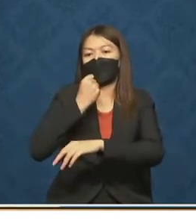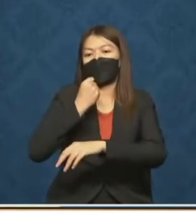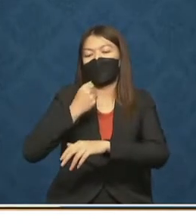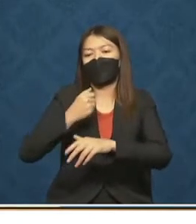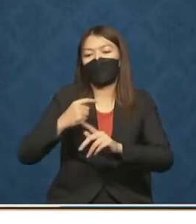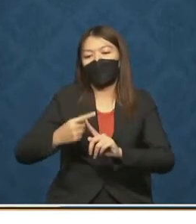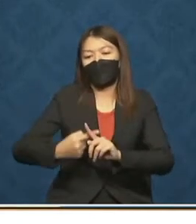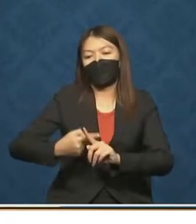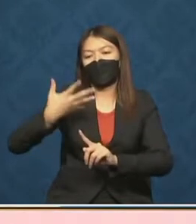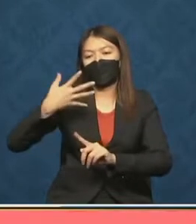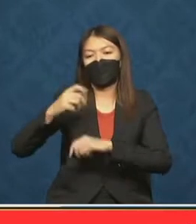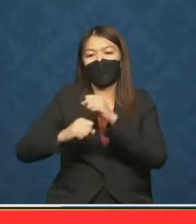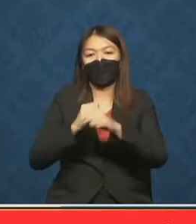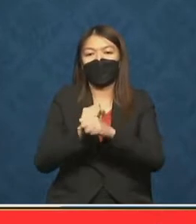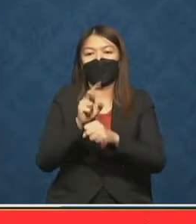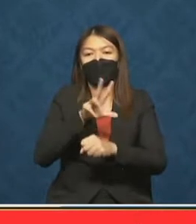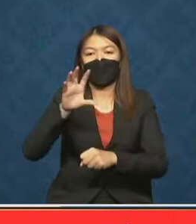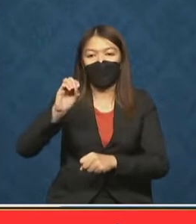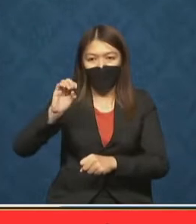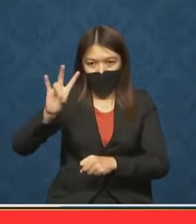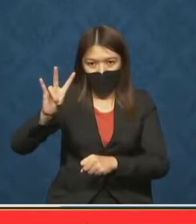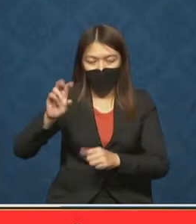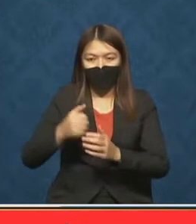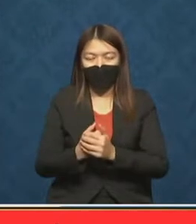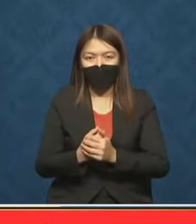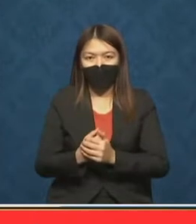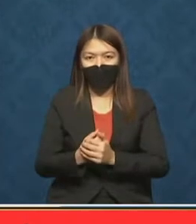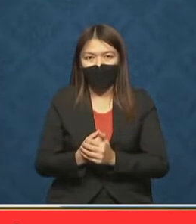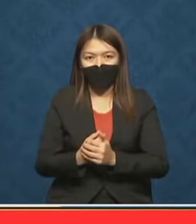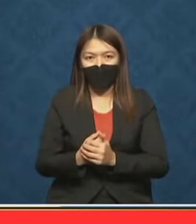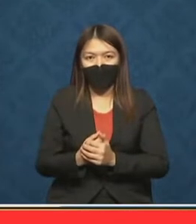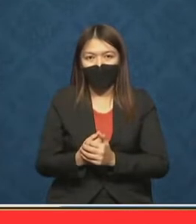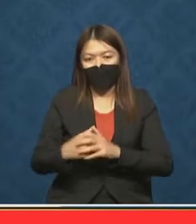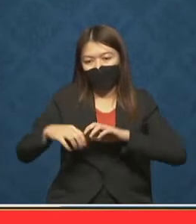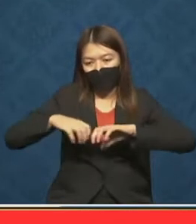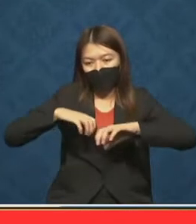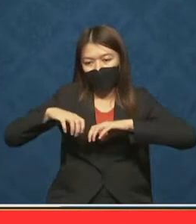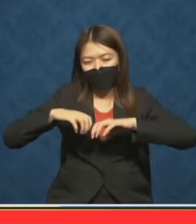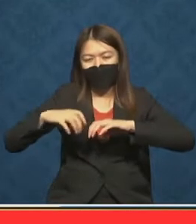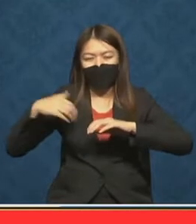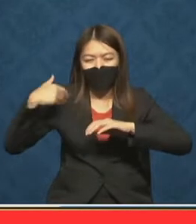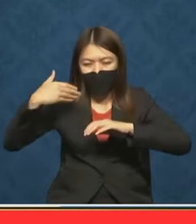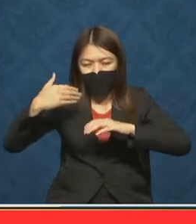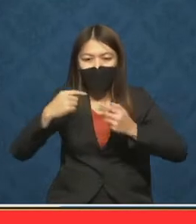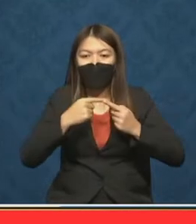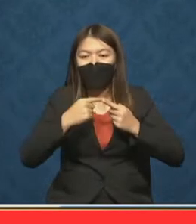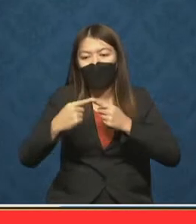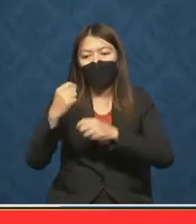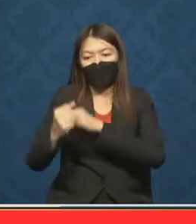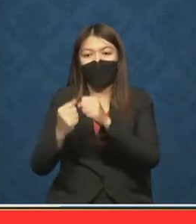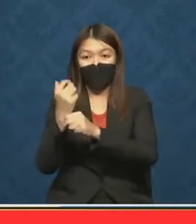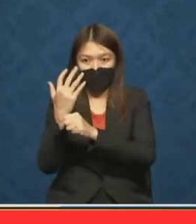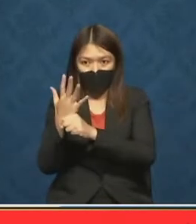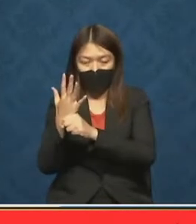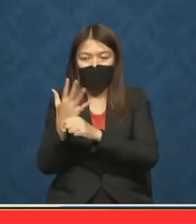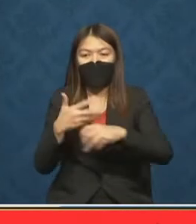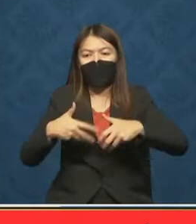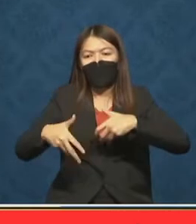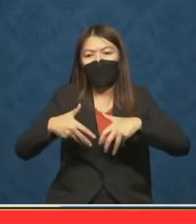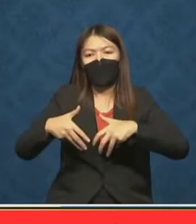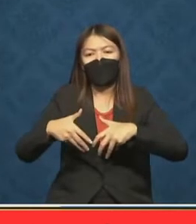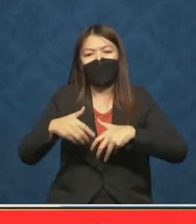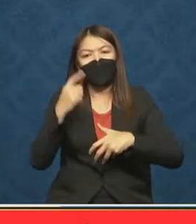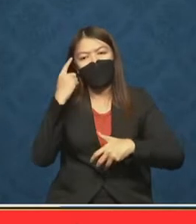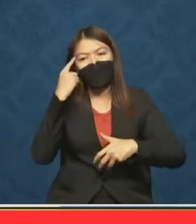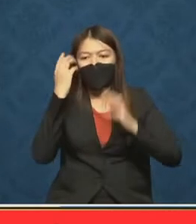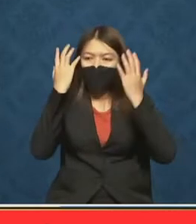ั้แต่ภทภาคม 2557 บริหารประเทศยาวนานต่อเนื่องทหัวปีประชาชนซิ้น